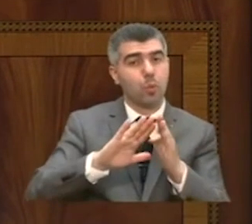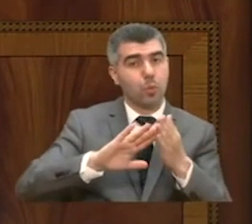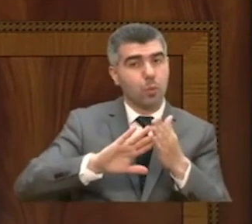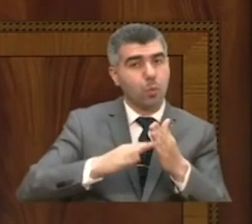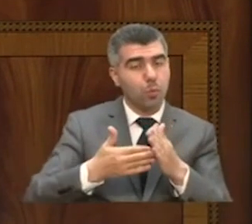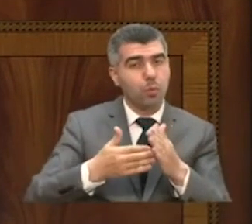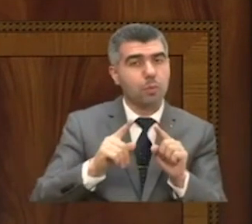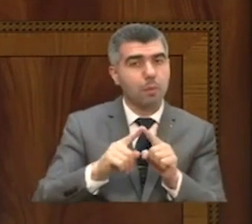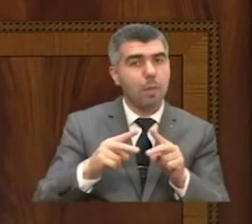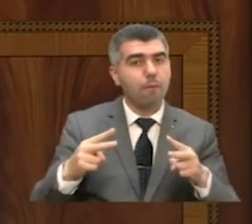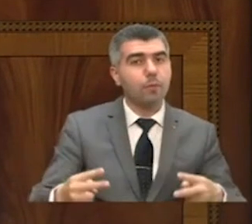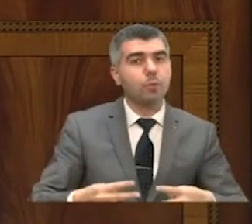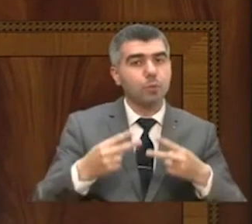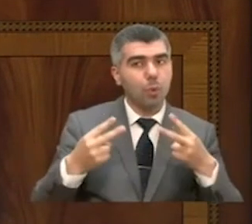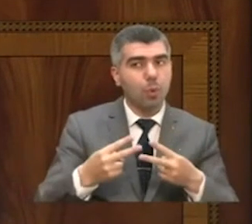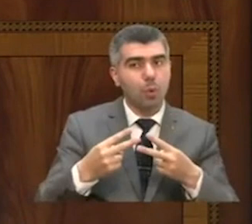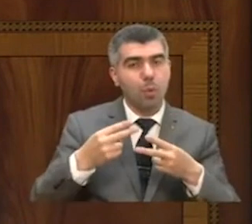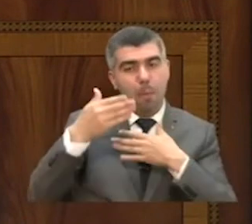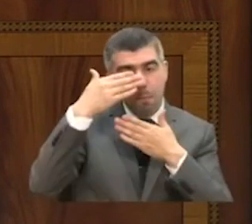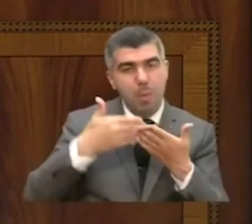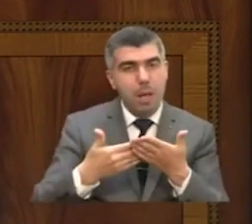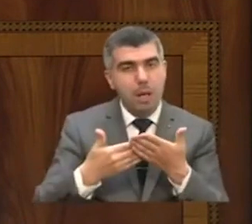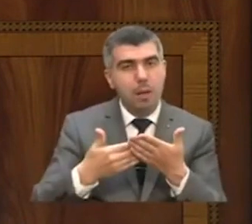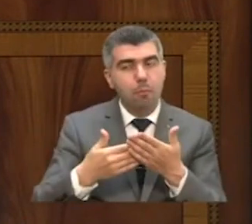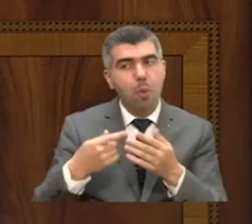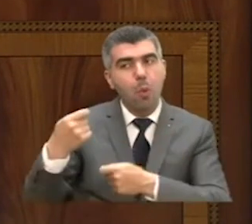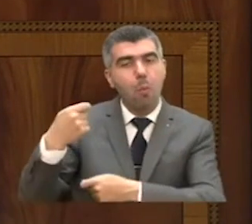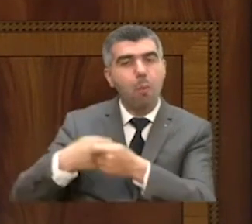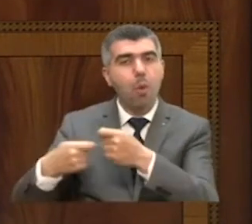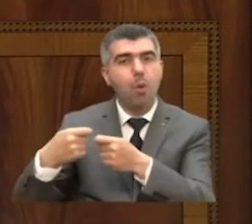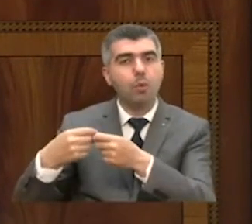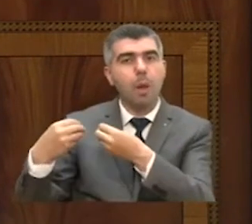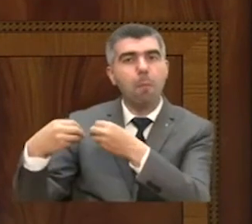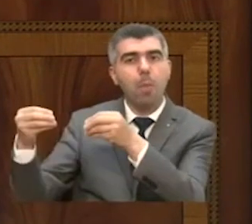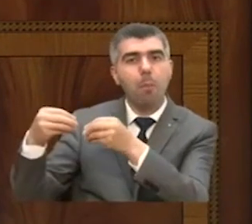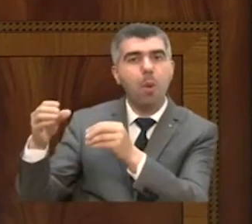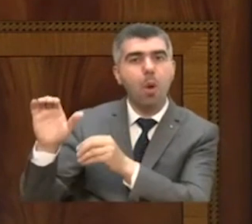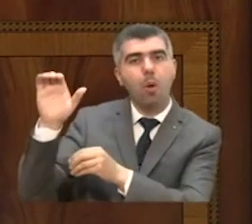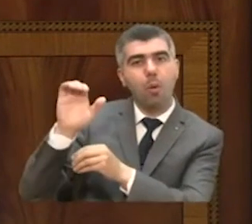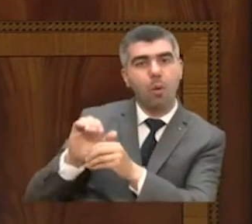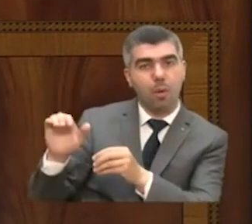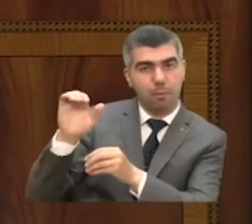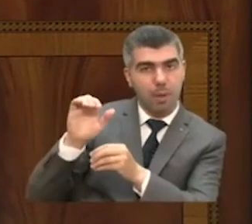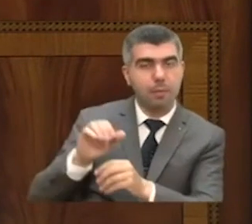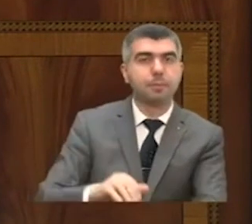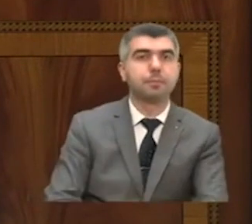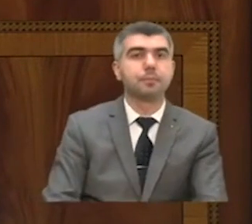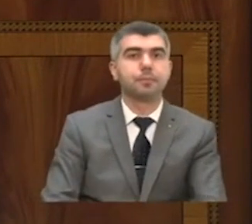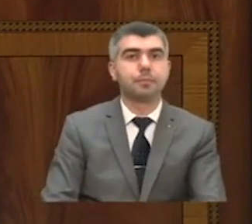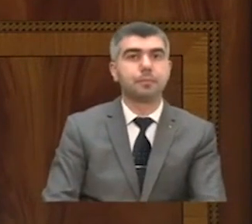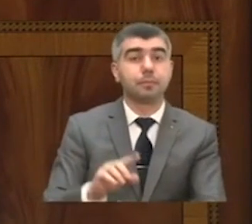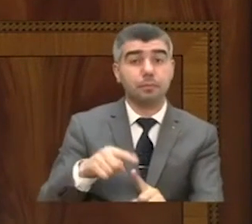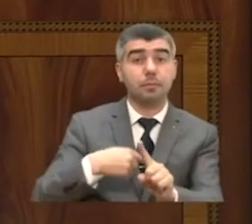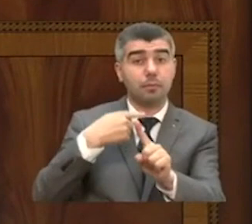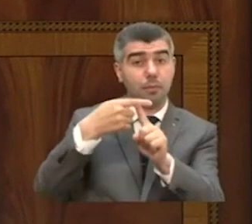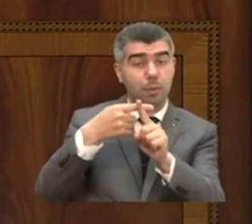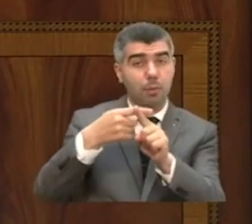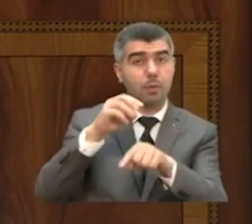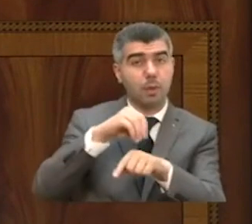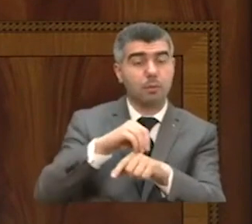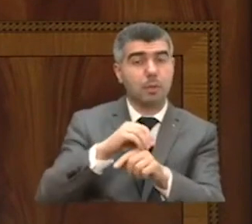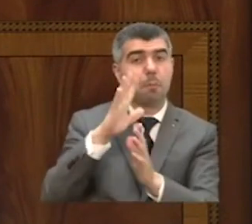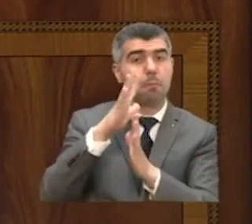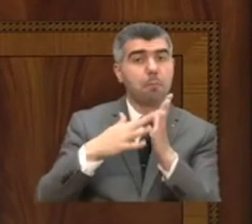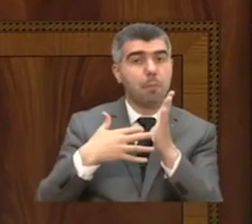حاجيات السوق الوطنية والصادرات حتى نهاية شهر يونيو من هذه السنة. إضافة إلى ذلك كاين البرنامج